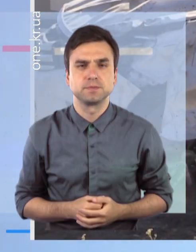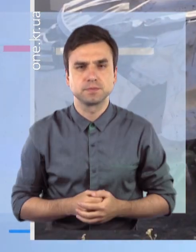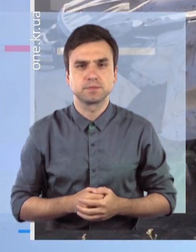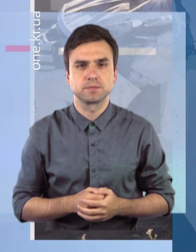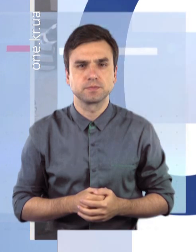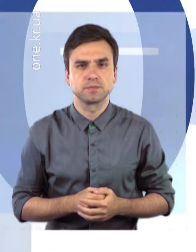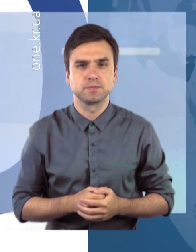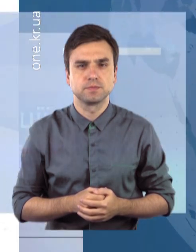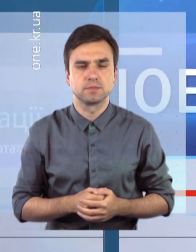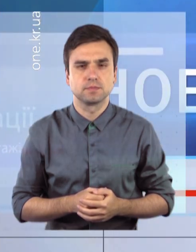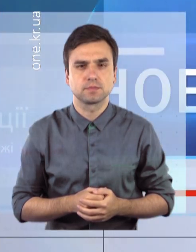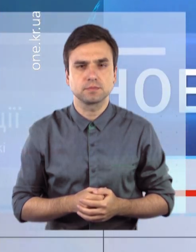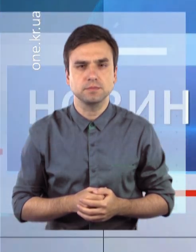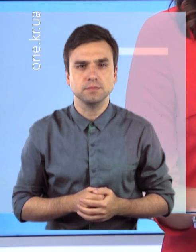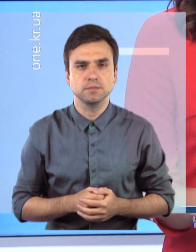далі.